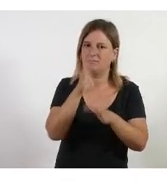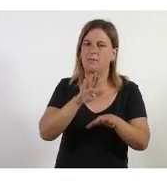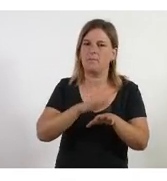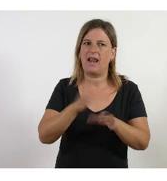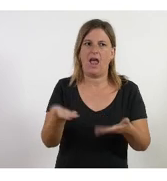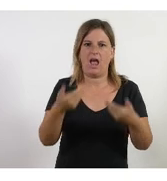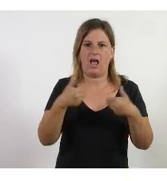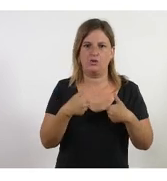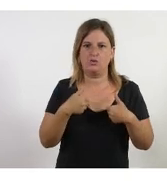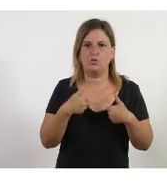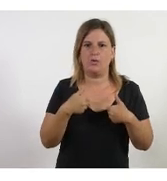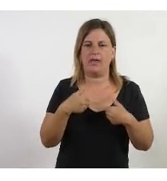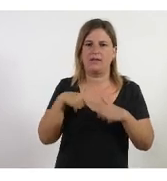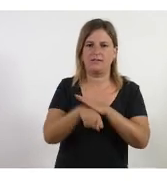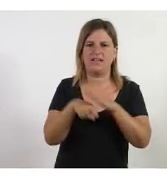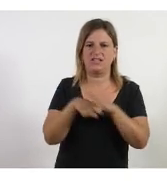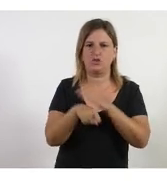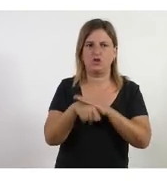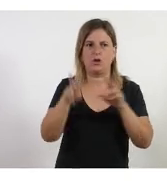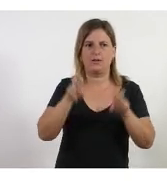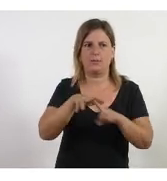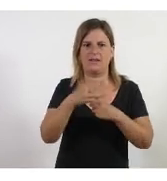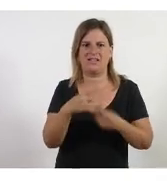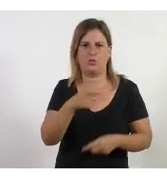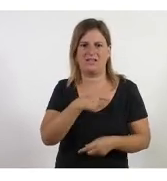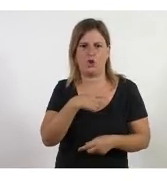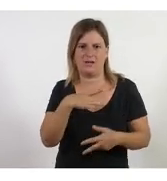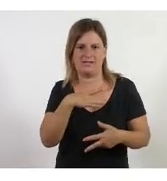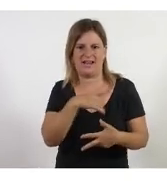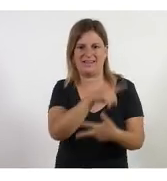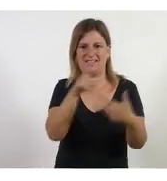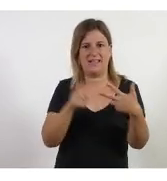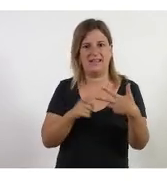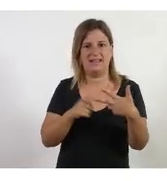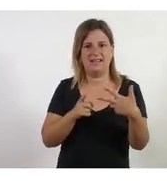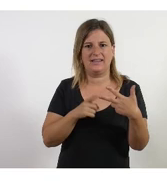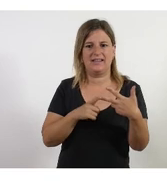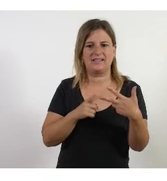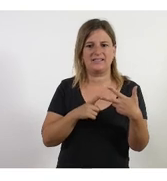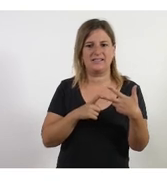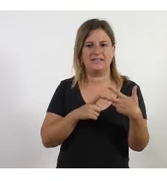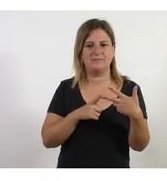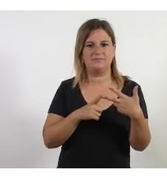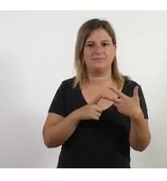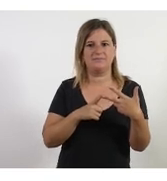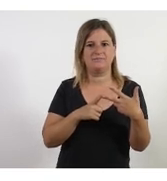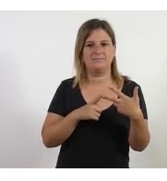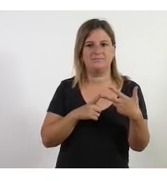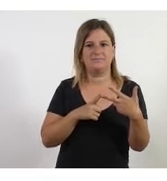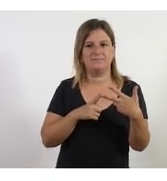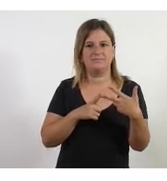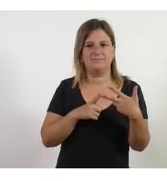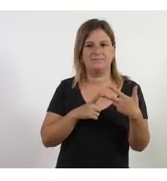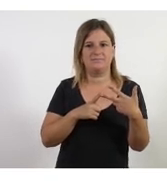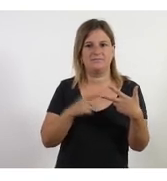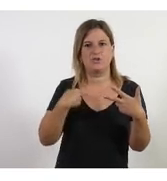ajudar a gestionar la incertesa. I el tercer punt, que és per mi, parlarem d'una cosa que jo li